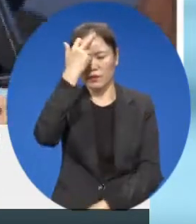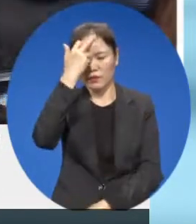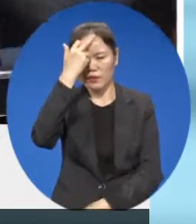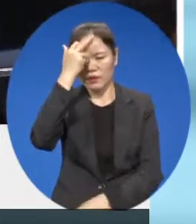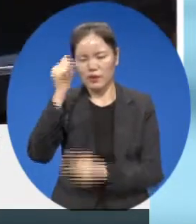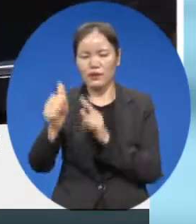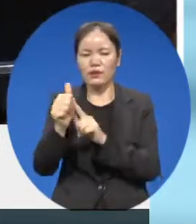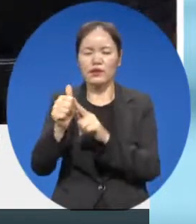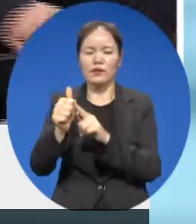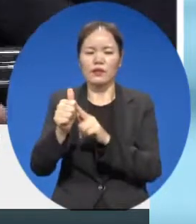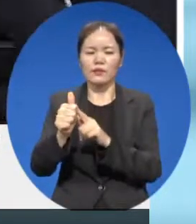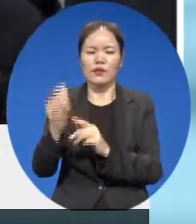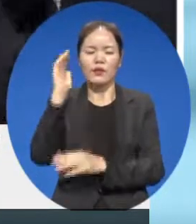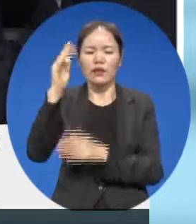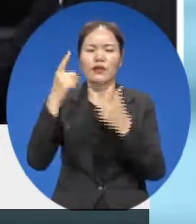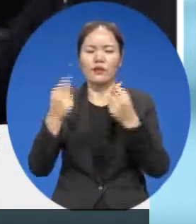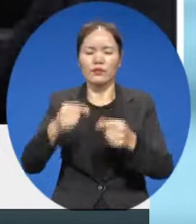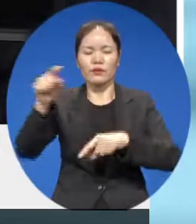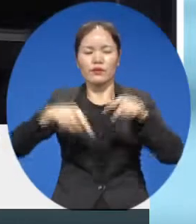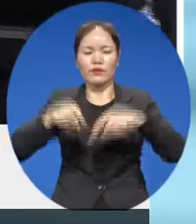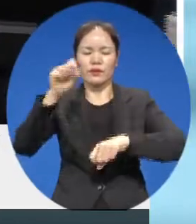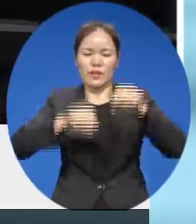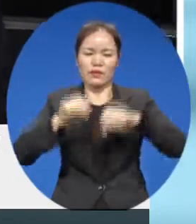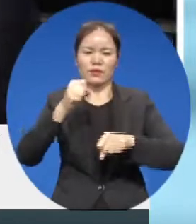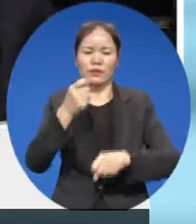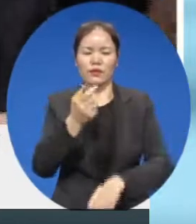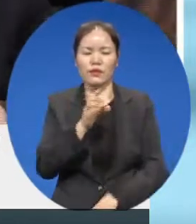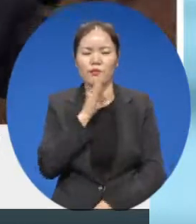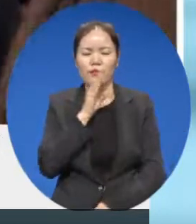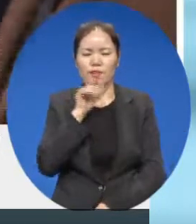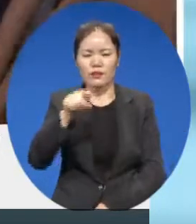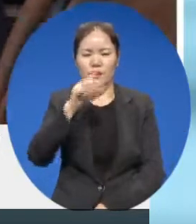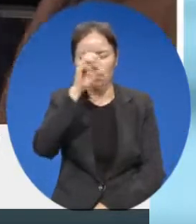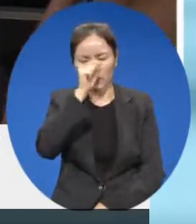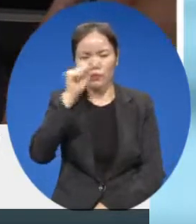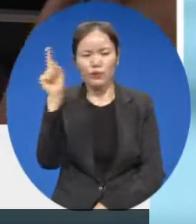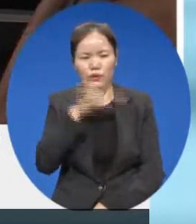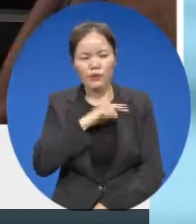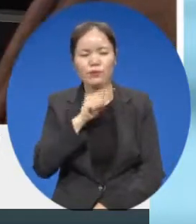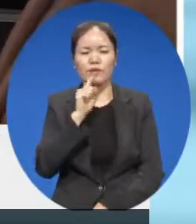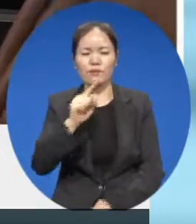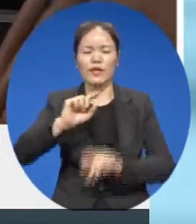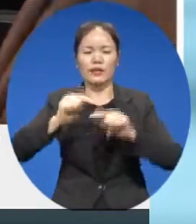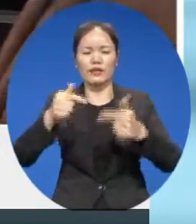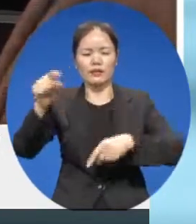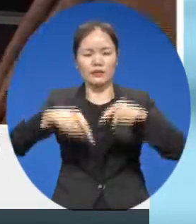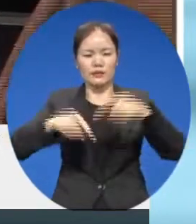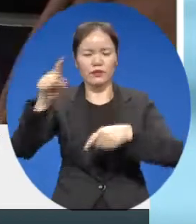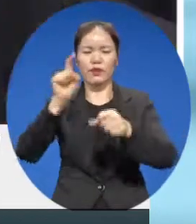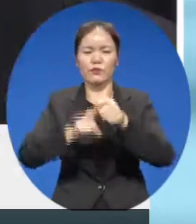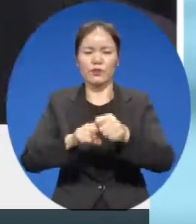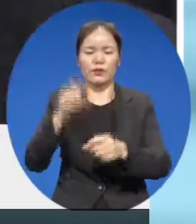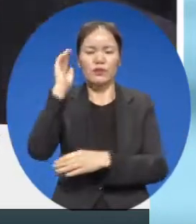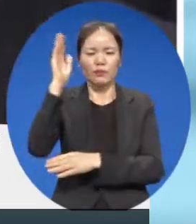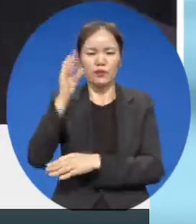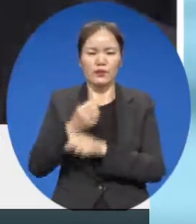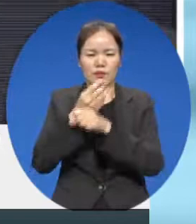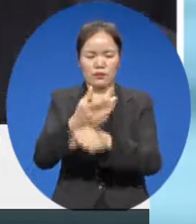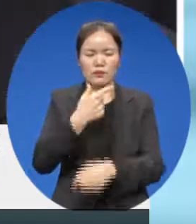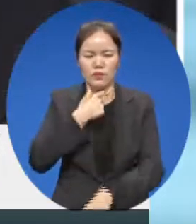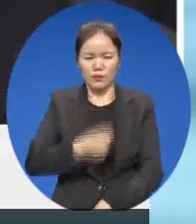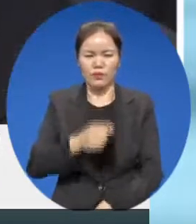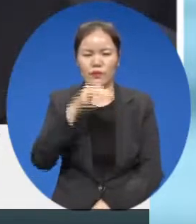정치적 행위 줘 그저 아니라 가는가 그게 긍정적이나 부정적인 얘기를 제가 하는게 아니고 정치적으로 메세지를 던질 여러 의미로 분명히 있었어요 그래서